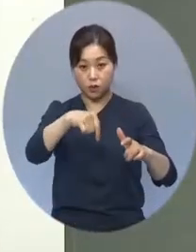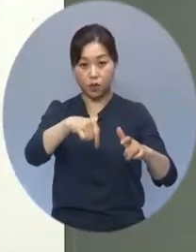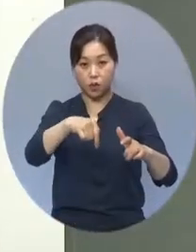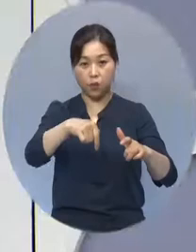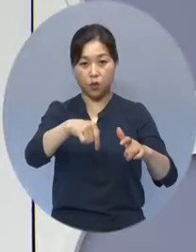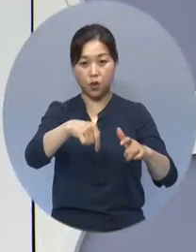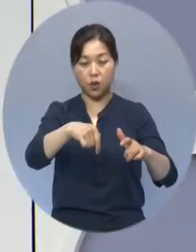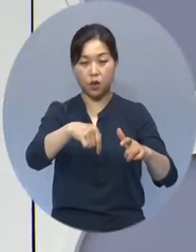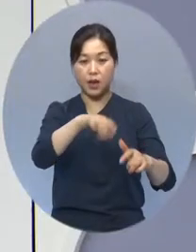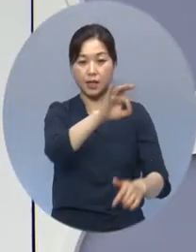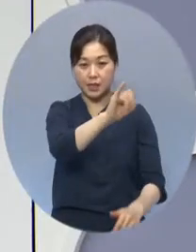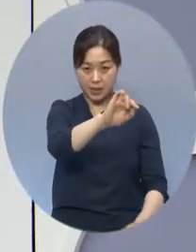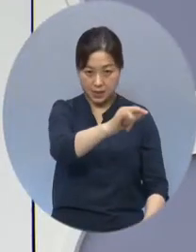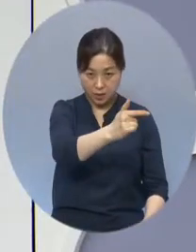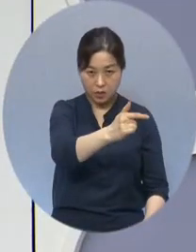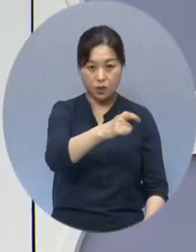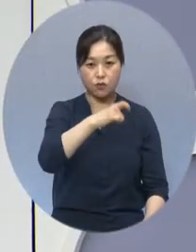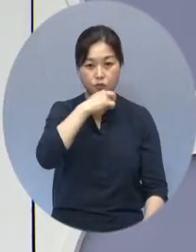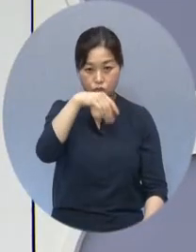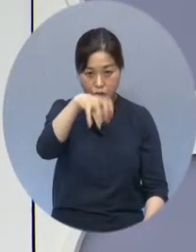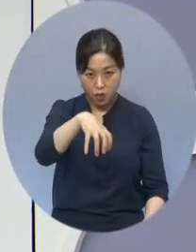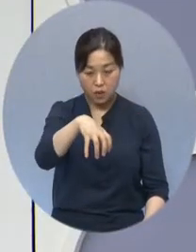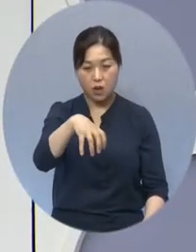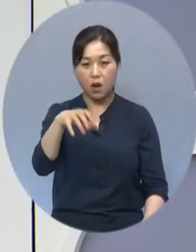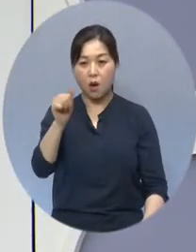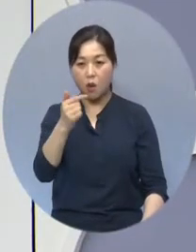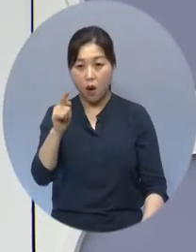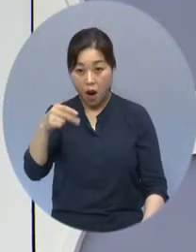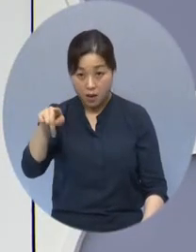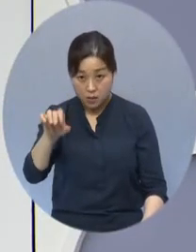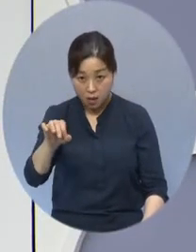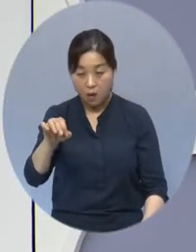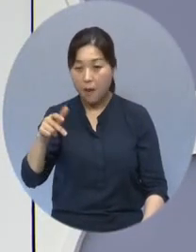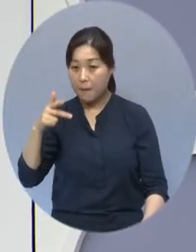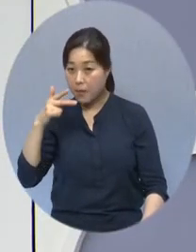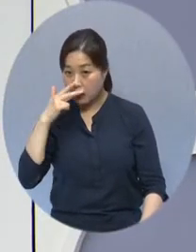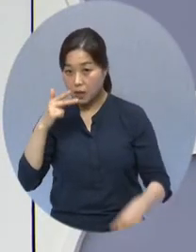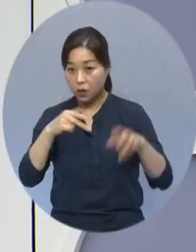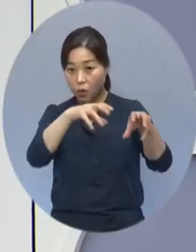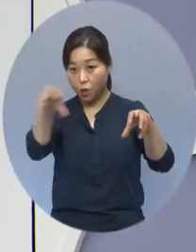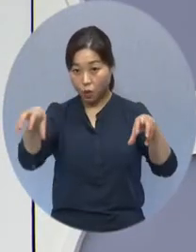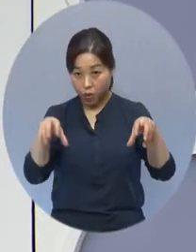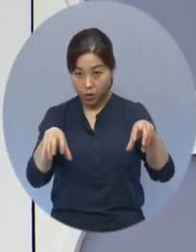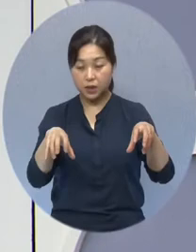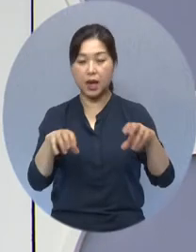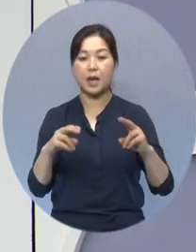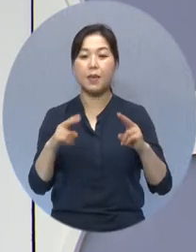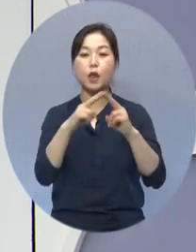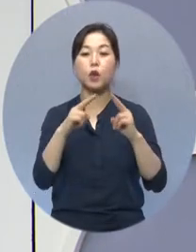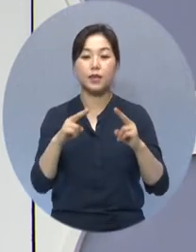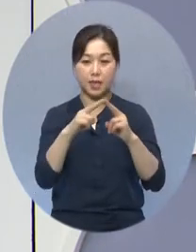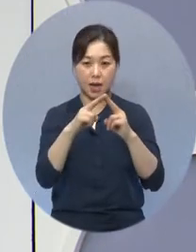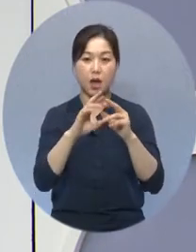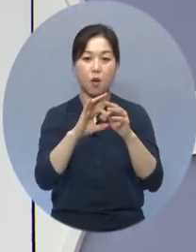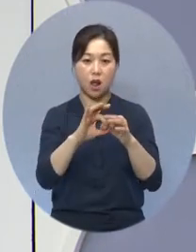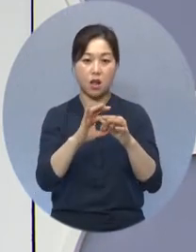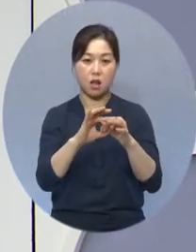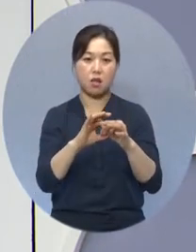이천, 수원, 하성, 평택 이런 도시들이 전부 다 지금 반도체와 그렇죠.